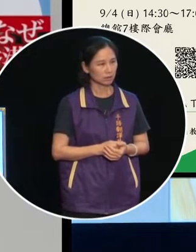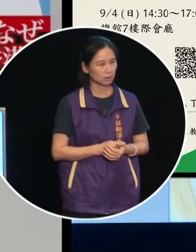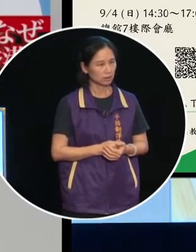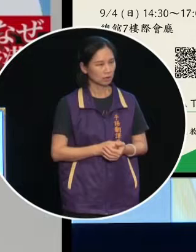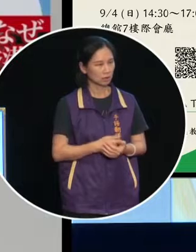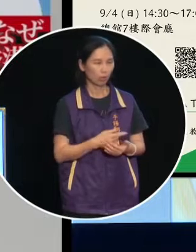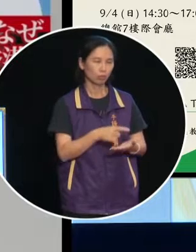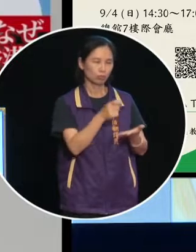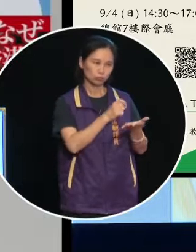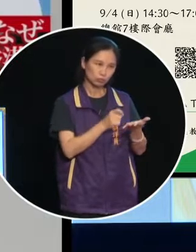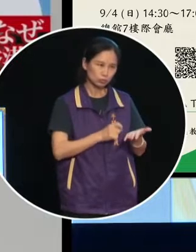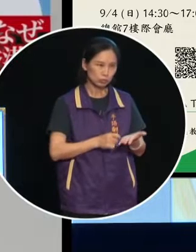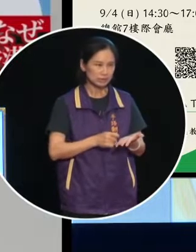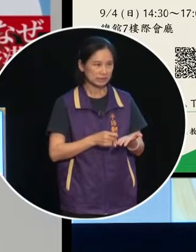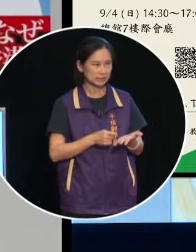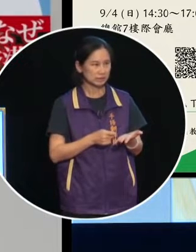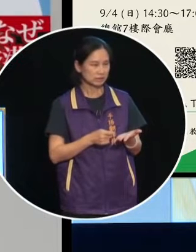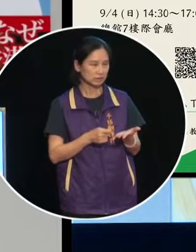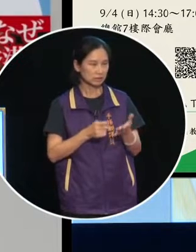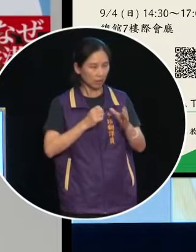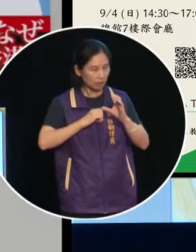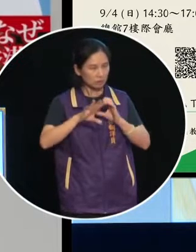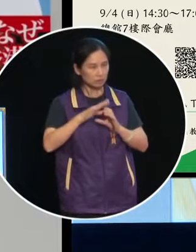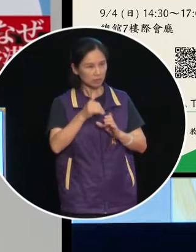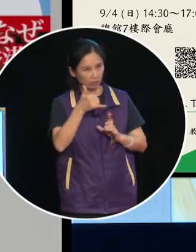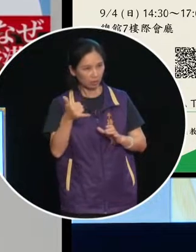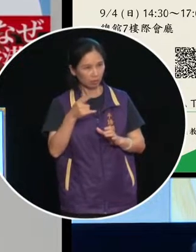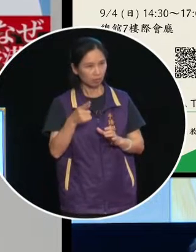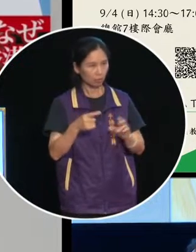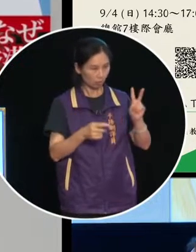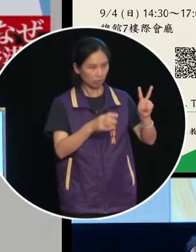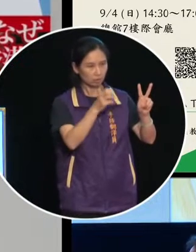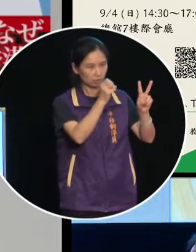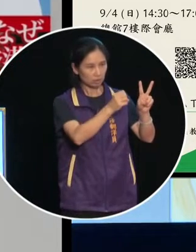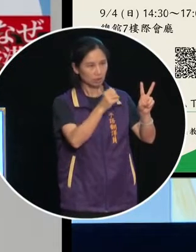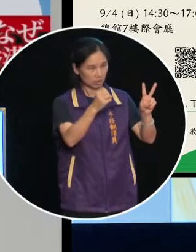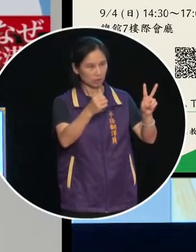或作家，同时现在就是